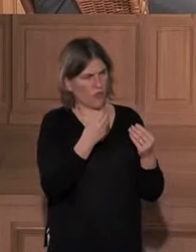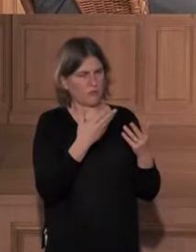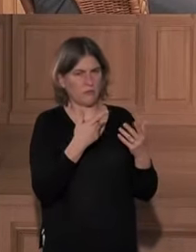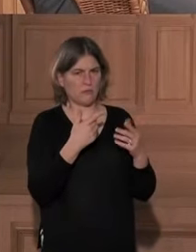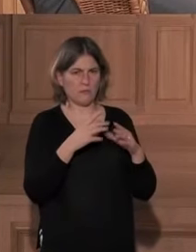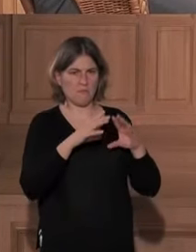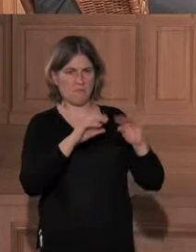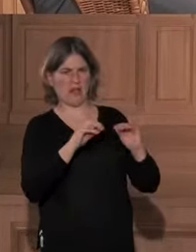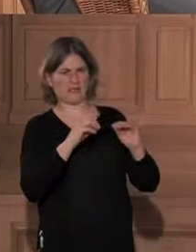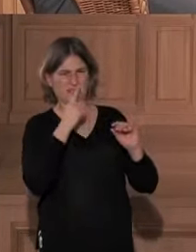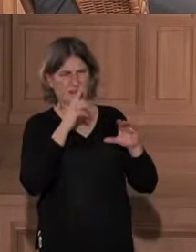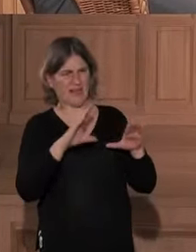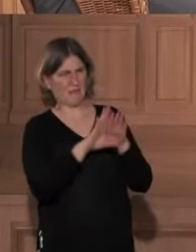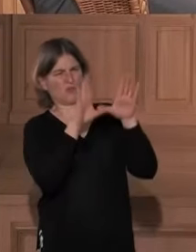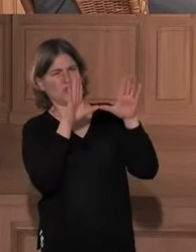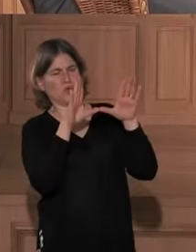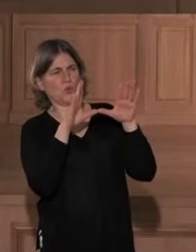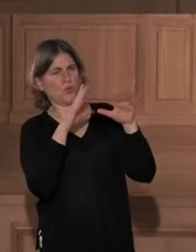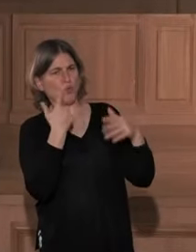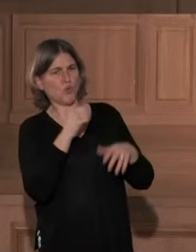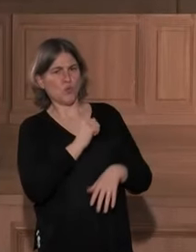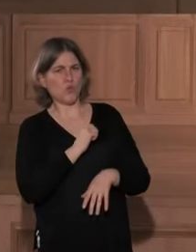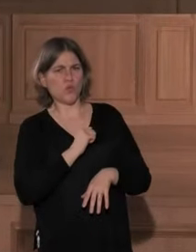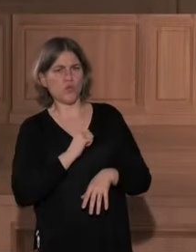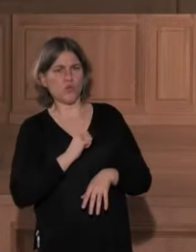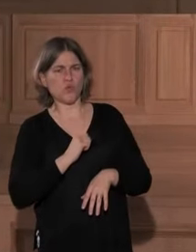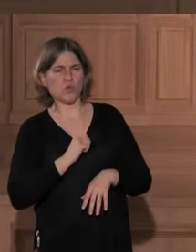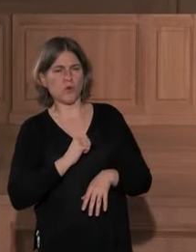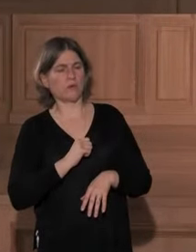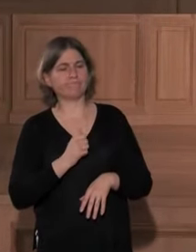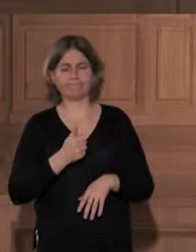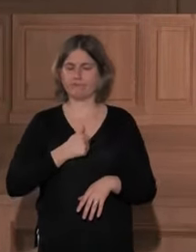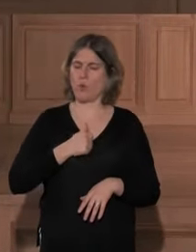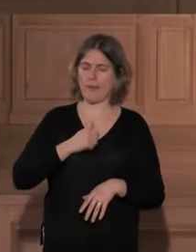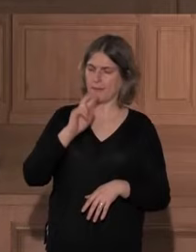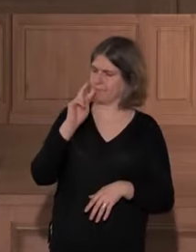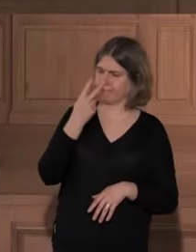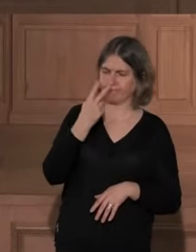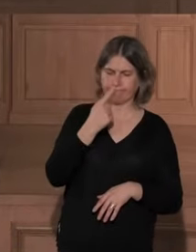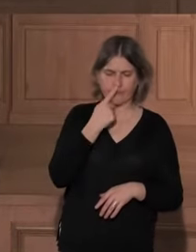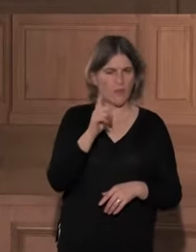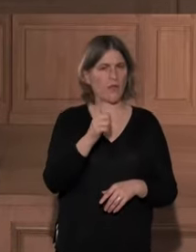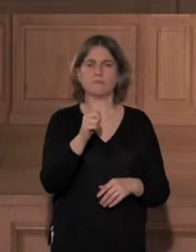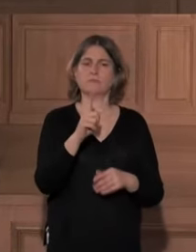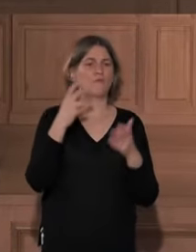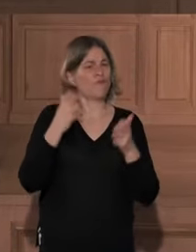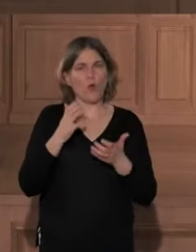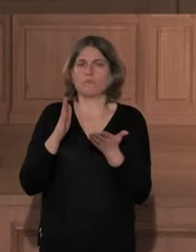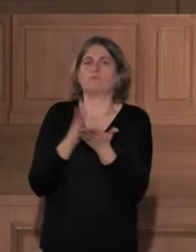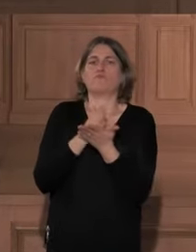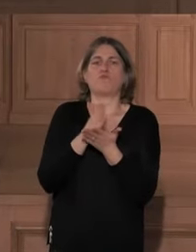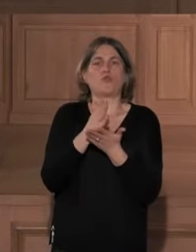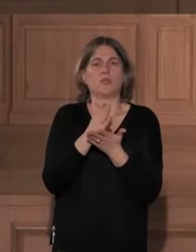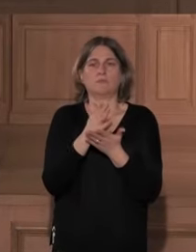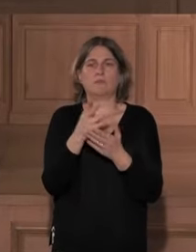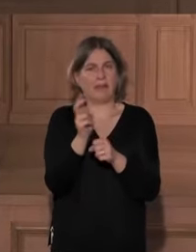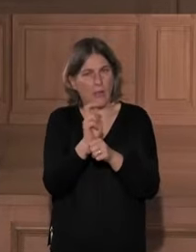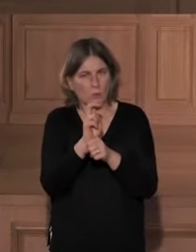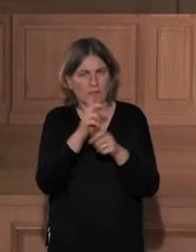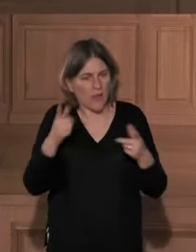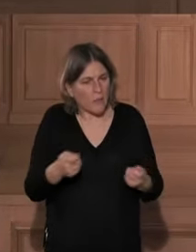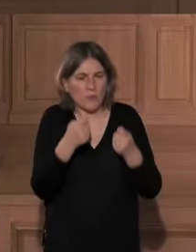question. Et c'est là où je me rends compte qu'il faut revisiter les projets éducatifs qui sont toujours le respect d'autrui,